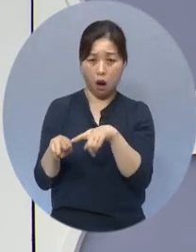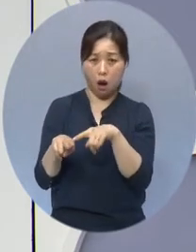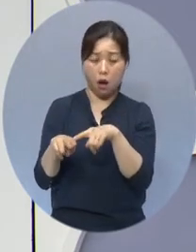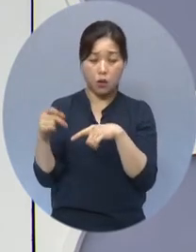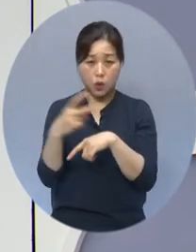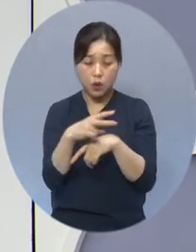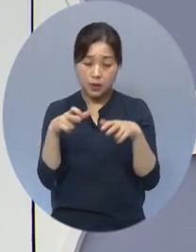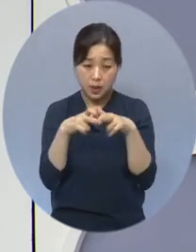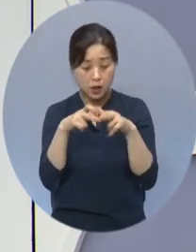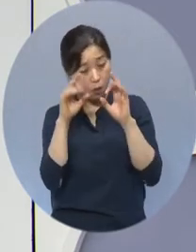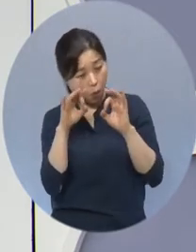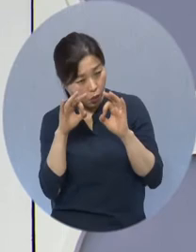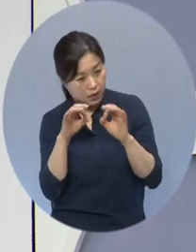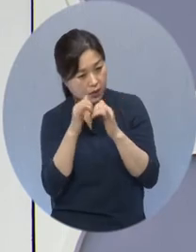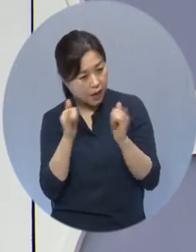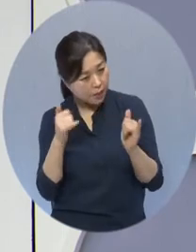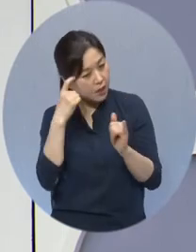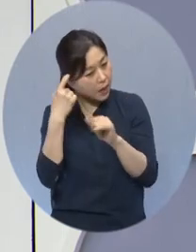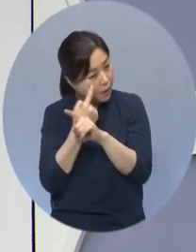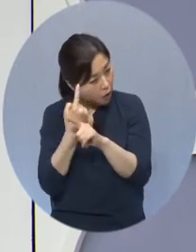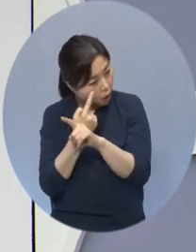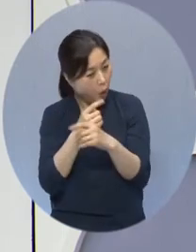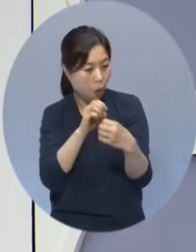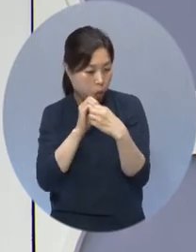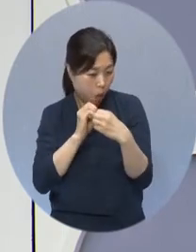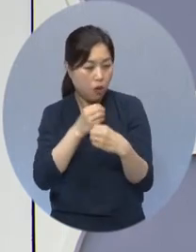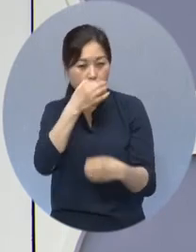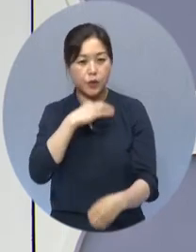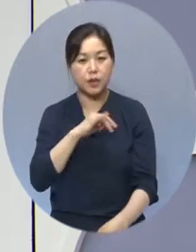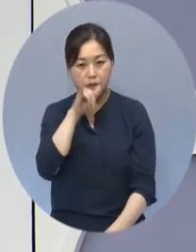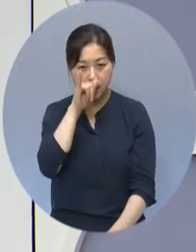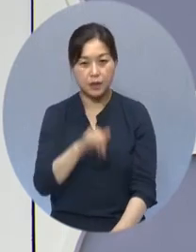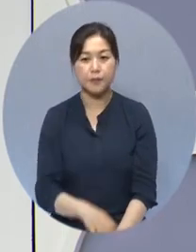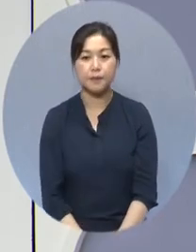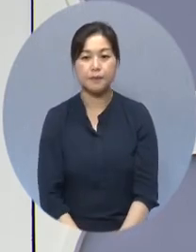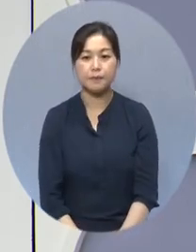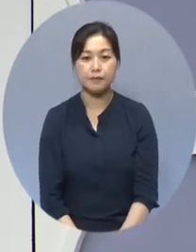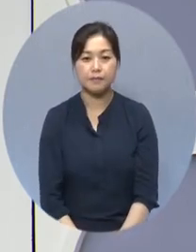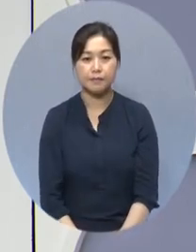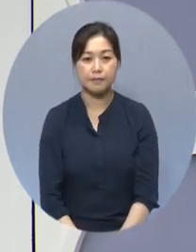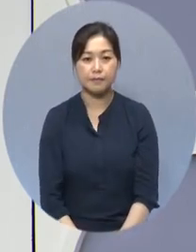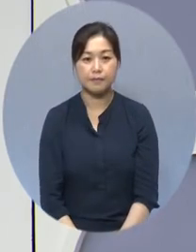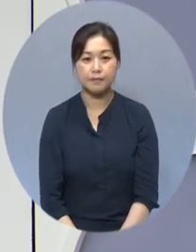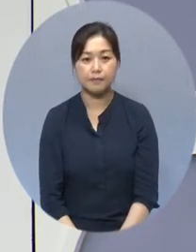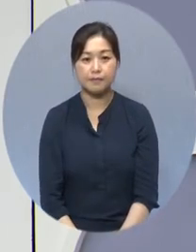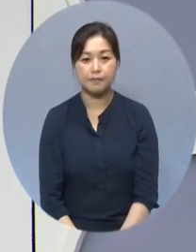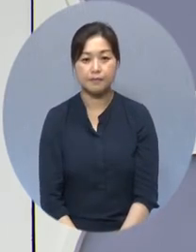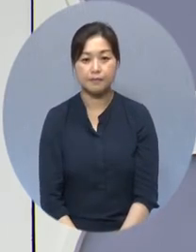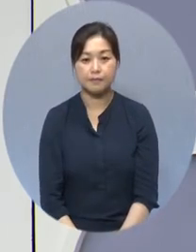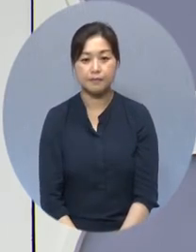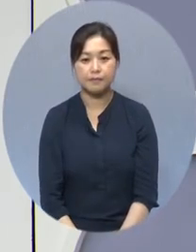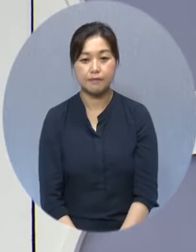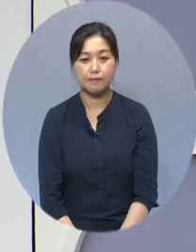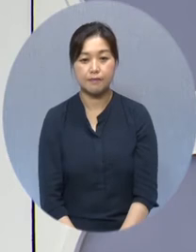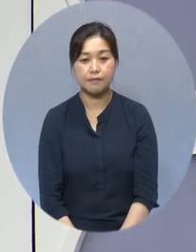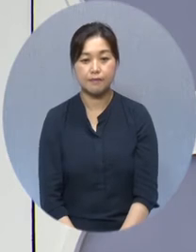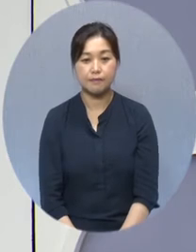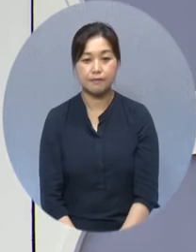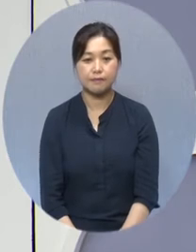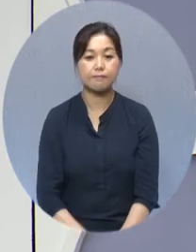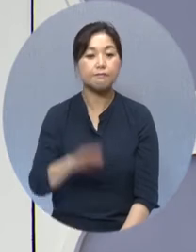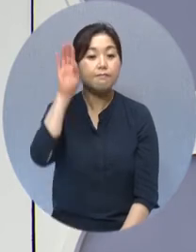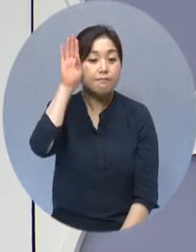바라보는 인식을 개선하는 데도 대단히 좋은 효과를 보고 있다라는 생각이 듭니다. 네. 그래서 우리는 이제